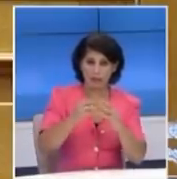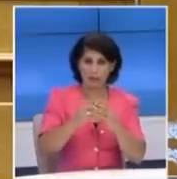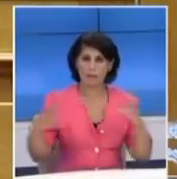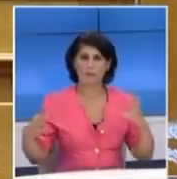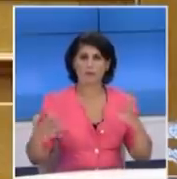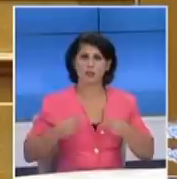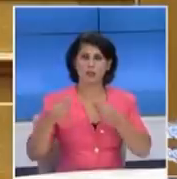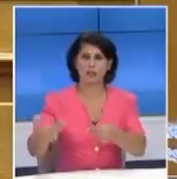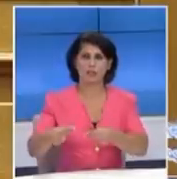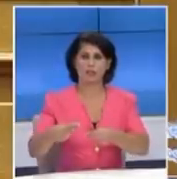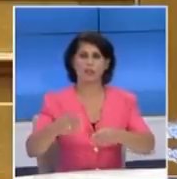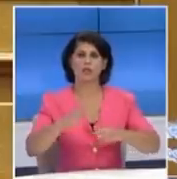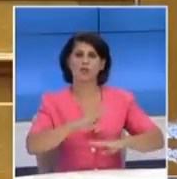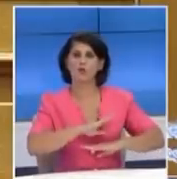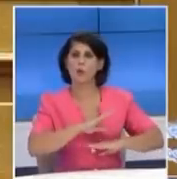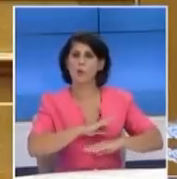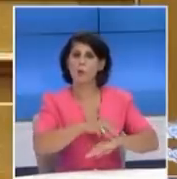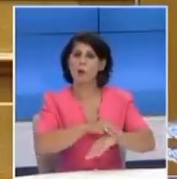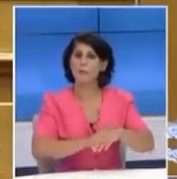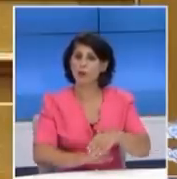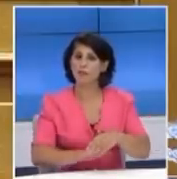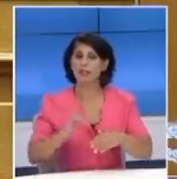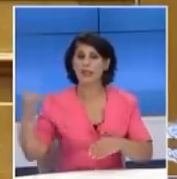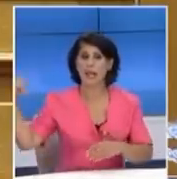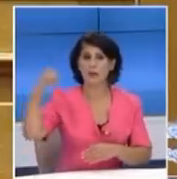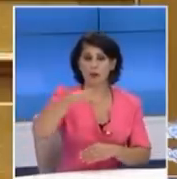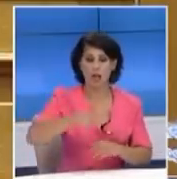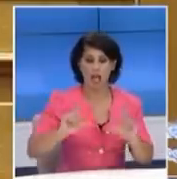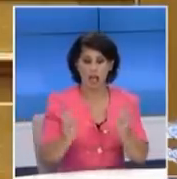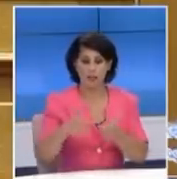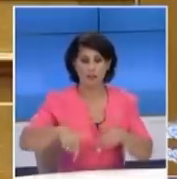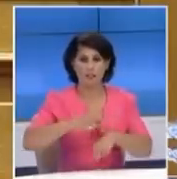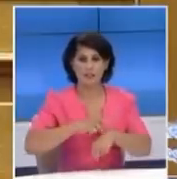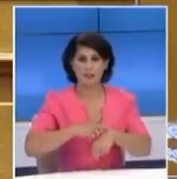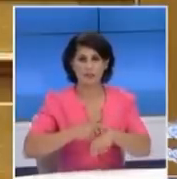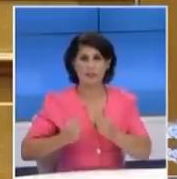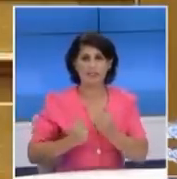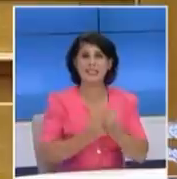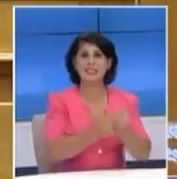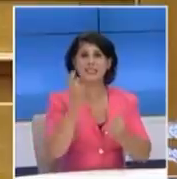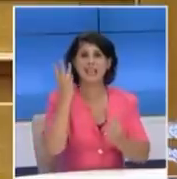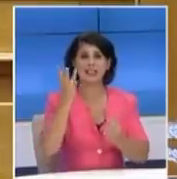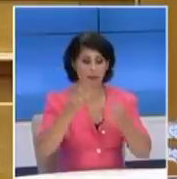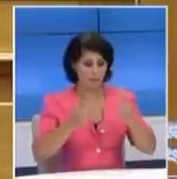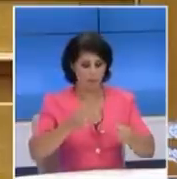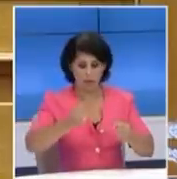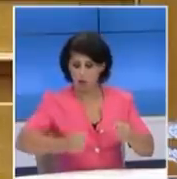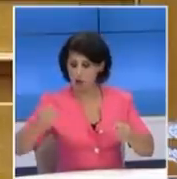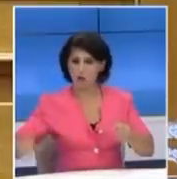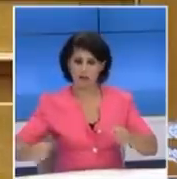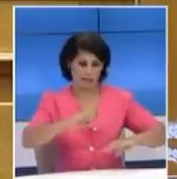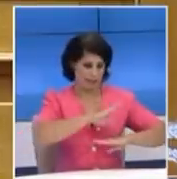στο πολεμικό μας ναυτικό και στην αεροπορία μας να ξέρουν πώς θα τη δράσουν. Το έθνος αυτή τη στιγμή στηρίζεται σε τρεις πυλώνες.